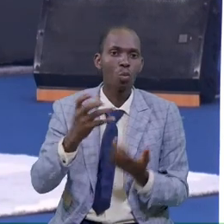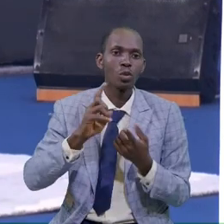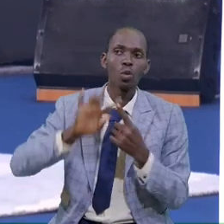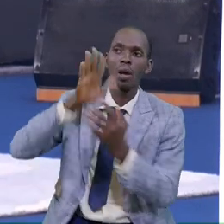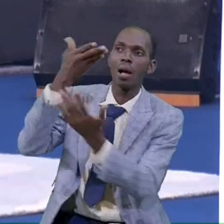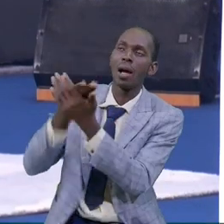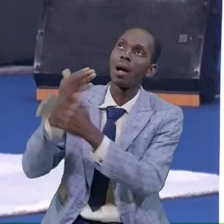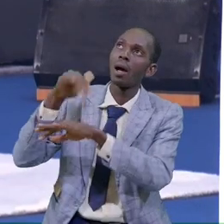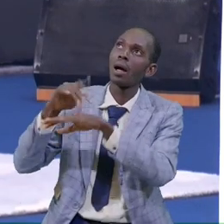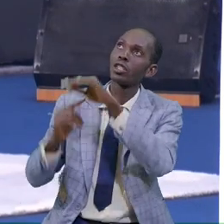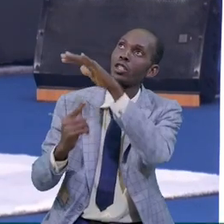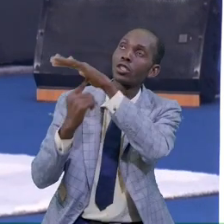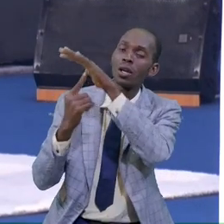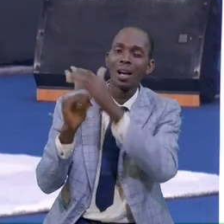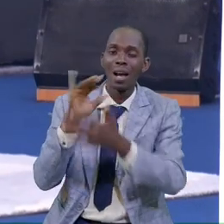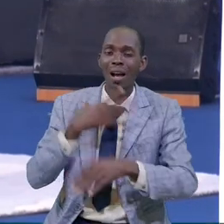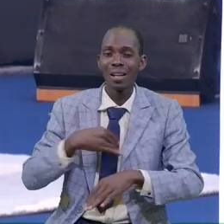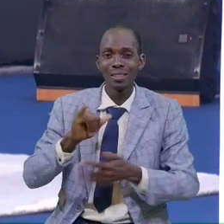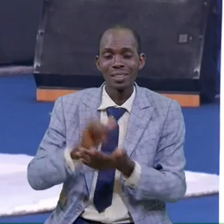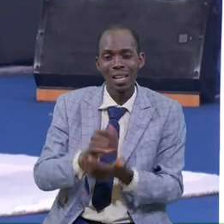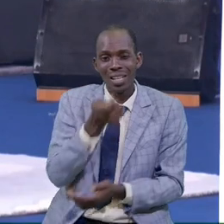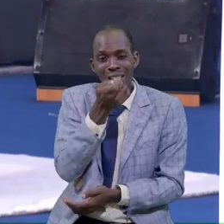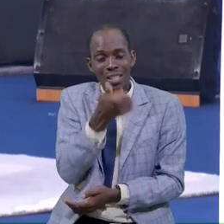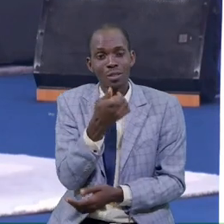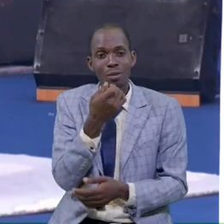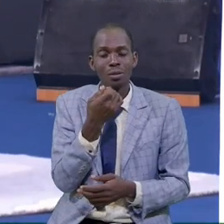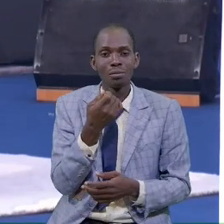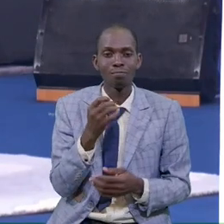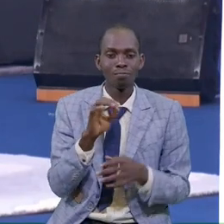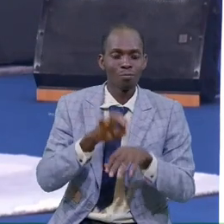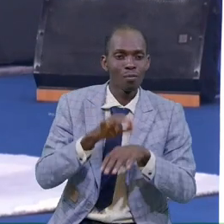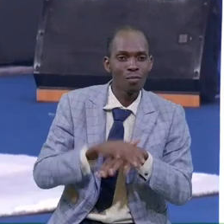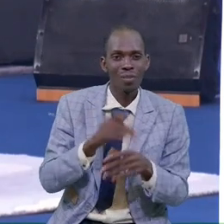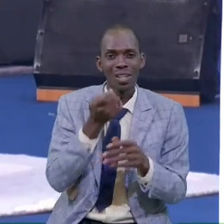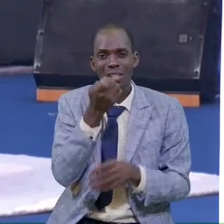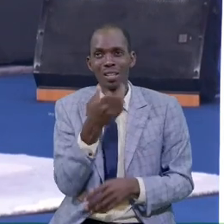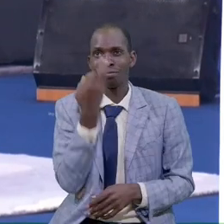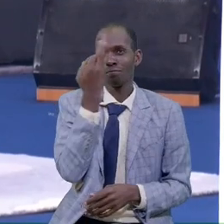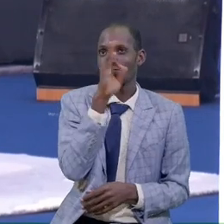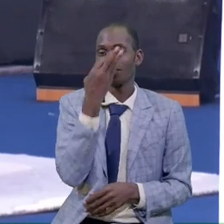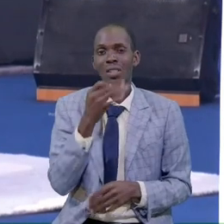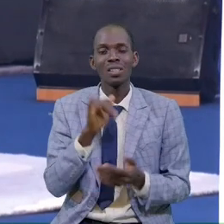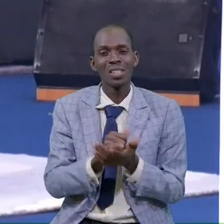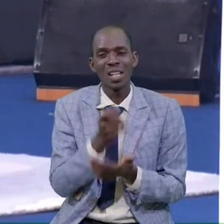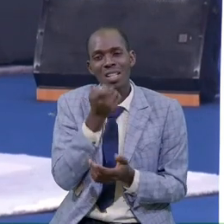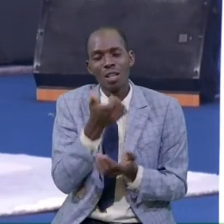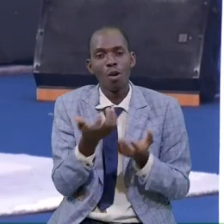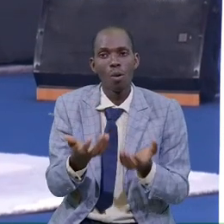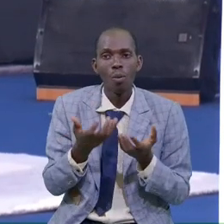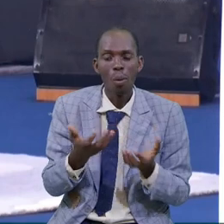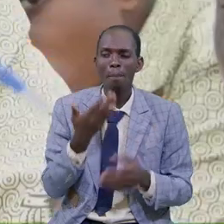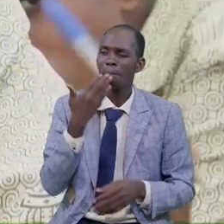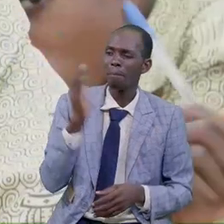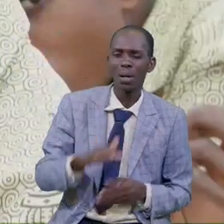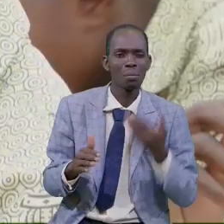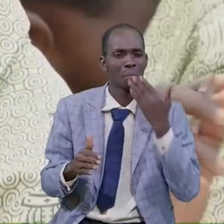là-bas. Et cette petite chose qui est là, cette petite distraction là-bas, ce petit désir là-bas, ces mauvaises choses